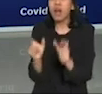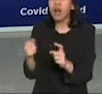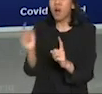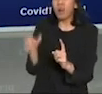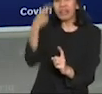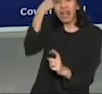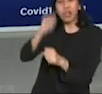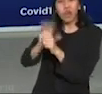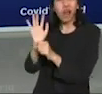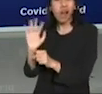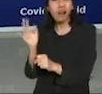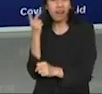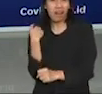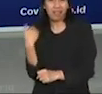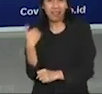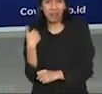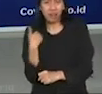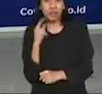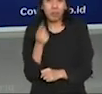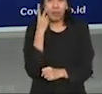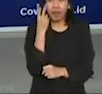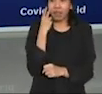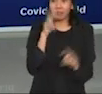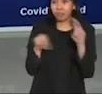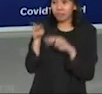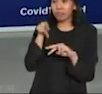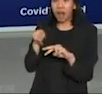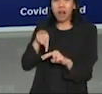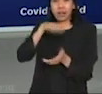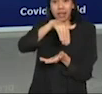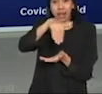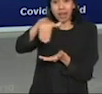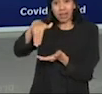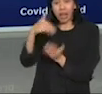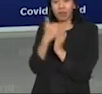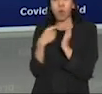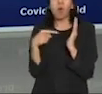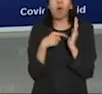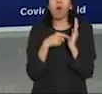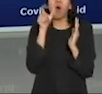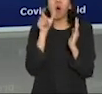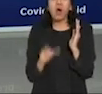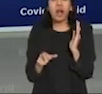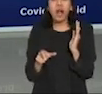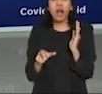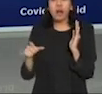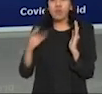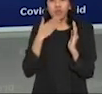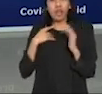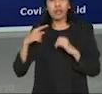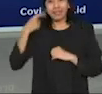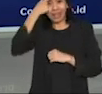secara data kita banyak menemukan orang yang membawa virus tanpa mengalami gangguan apapun